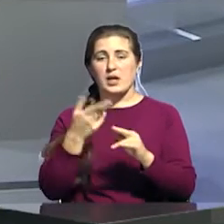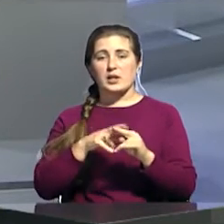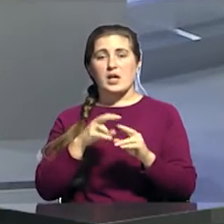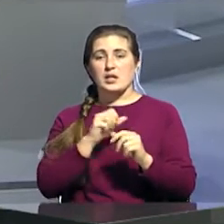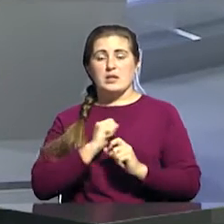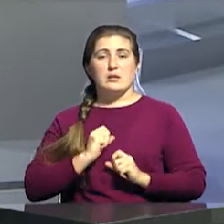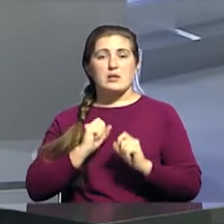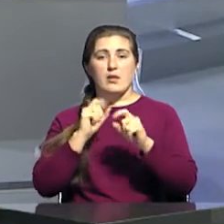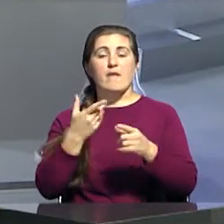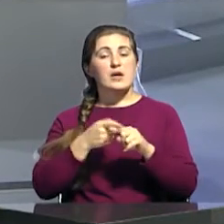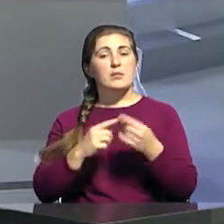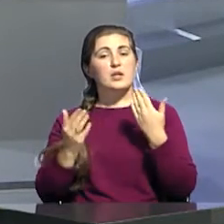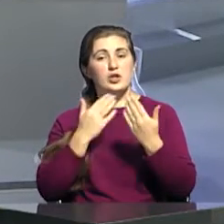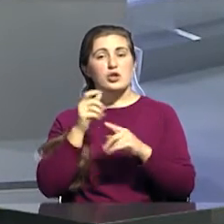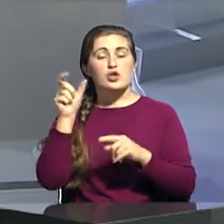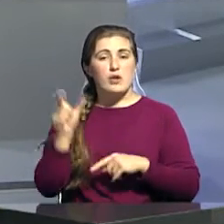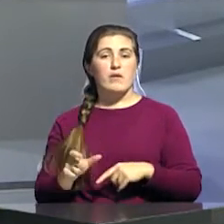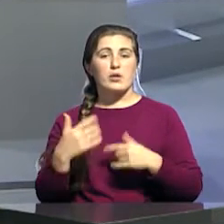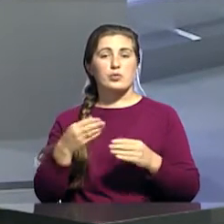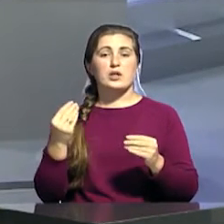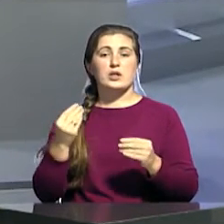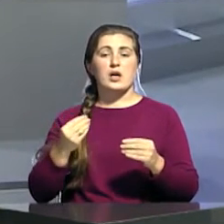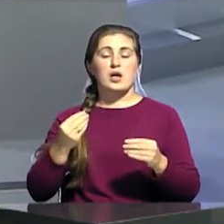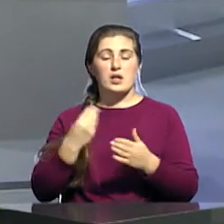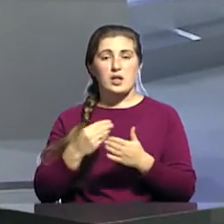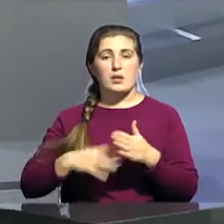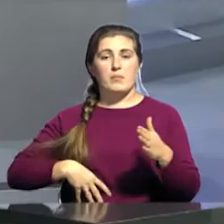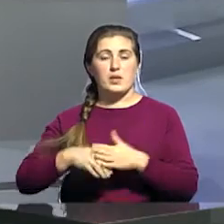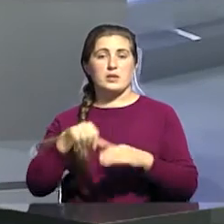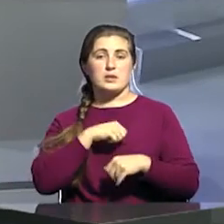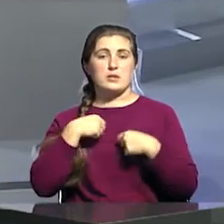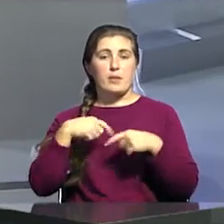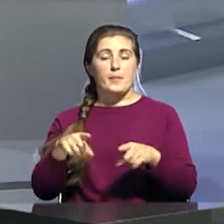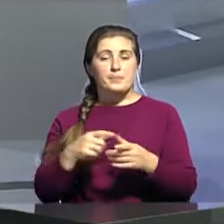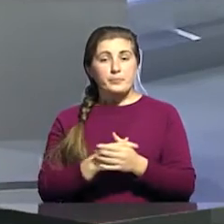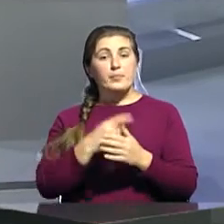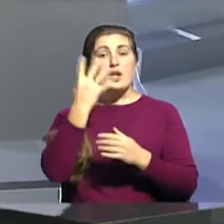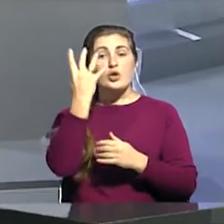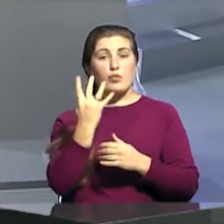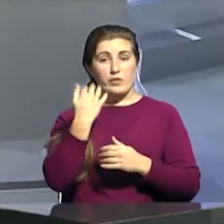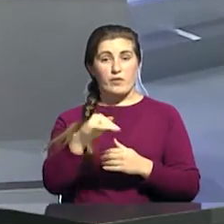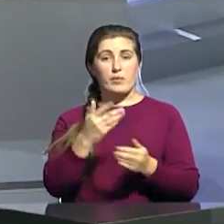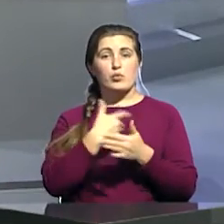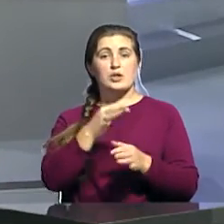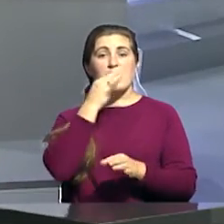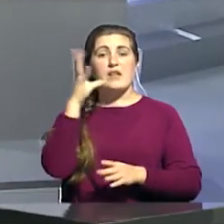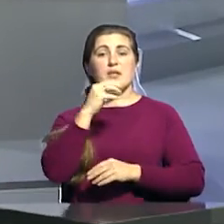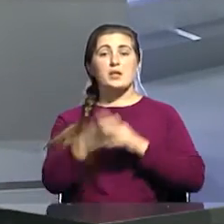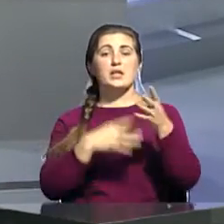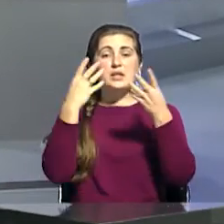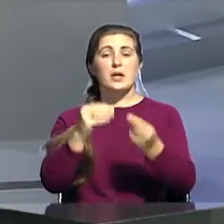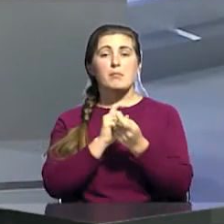есть в этом случае в этом отношении этот человек деньги достает из своего кармана. Сергей Иванович, 4 февраля, да, как мы уже сказали, Всемирный день борьбы с